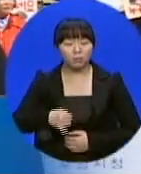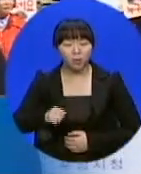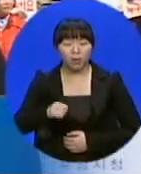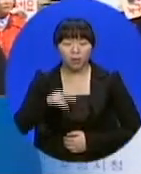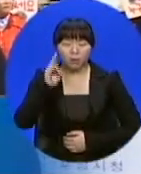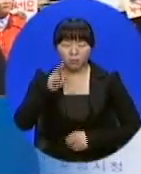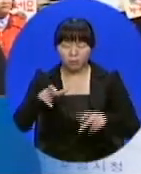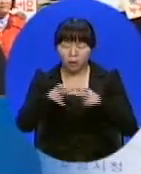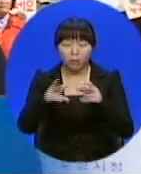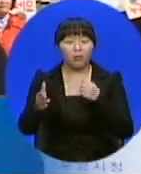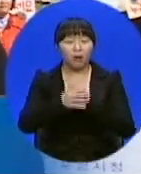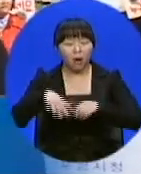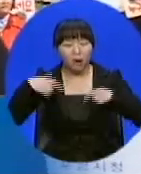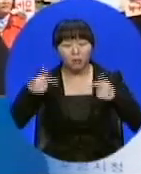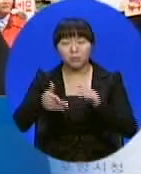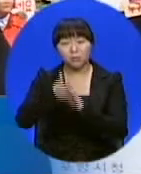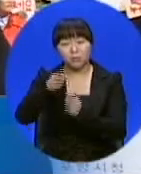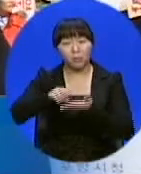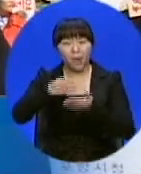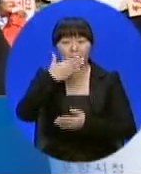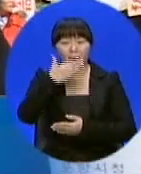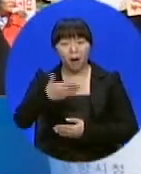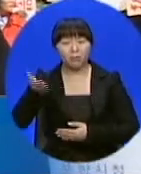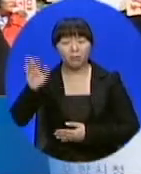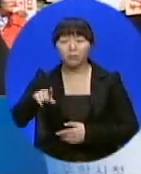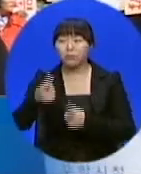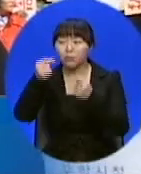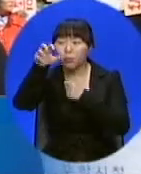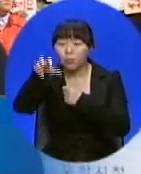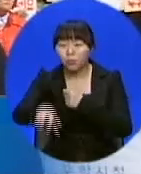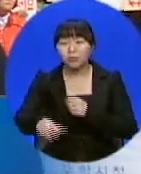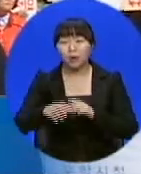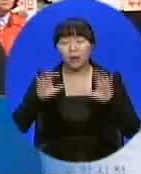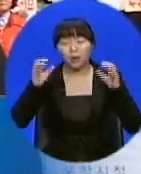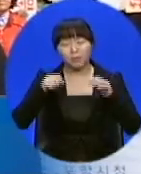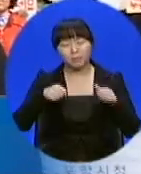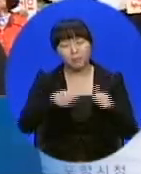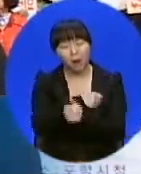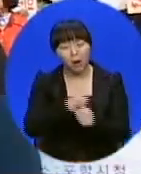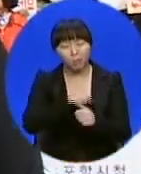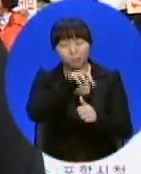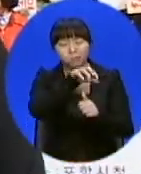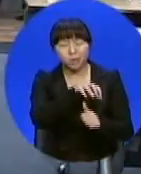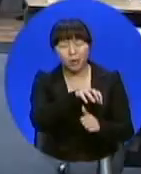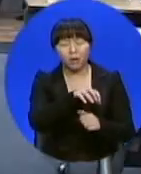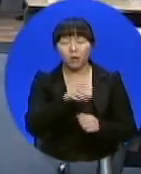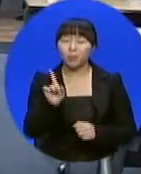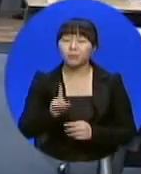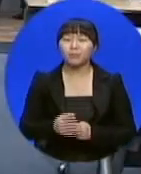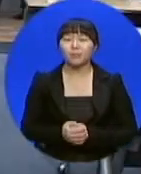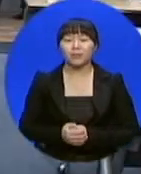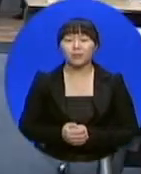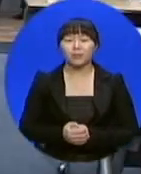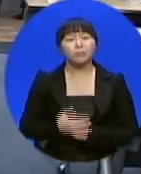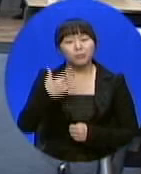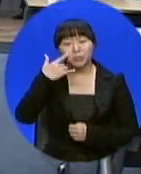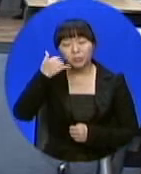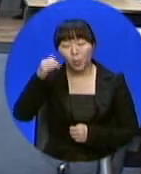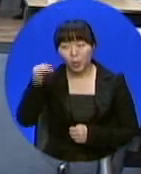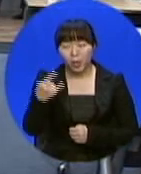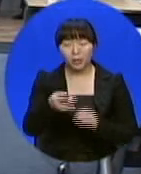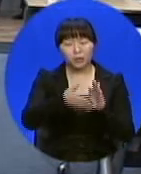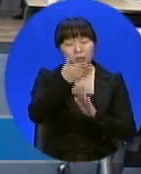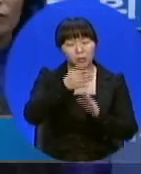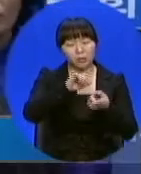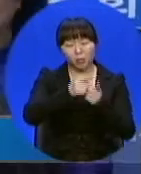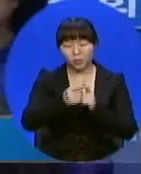좋고 그러면 언제든지 시설에 갈 수 있는데 그런 시설에서 이렇게 아이들을 학대하고 방임하고. 부모의 측과 시설 측의